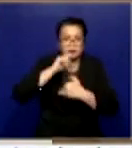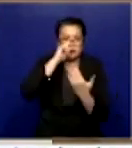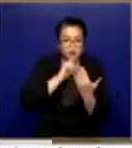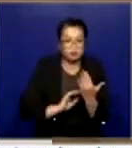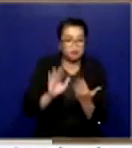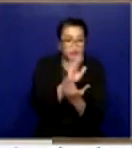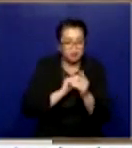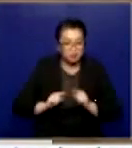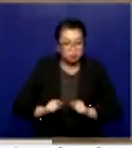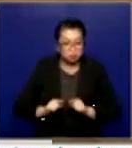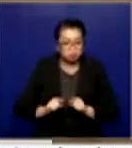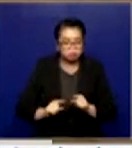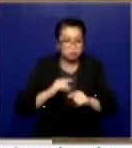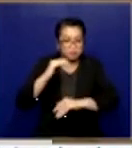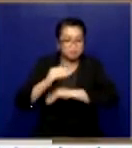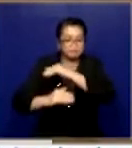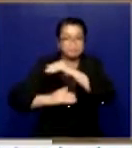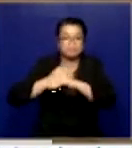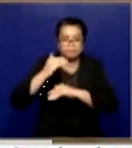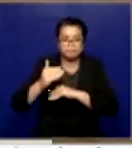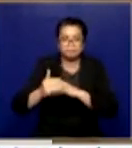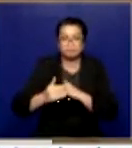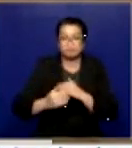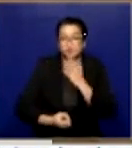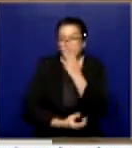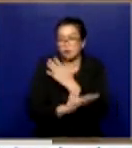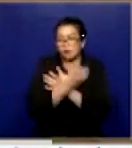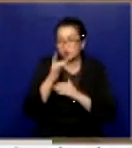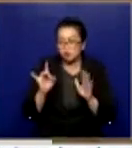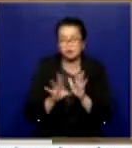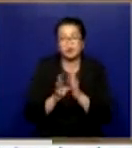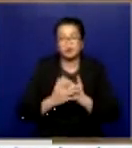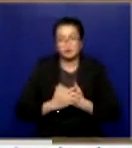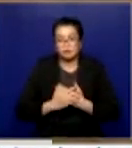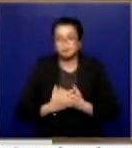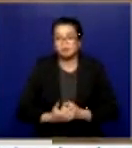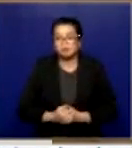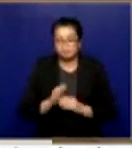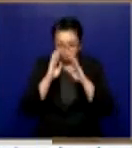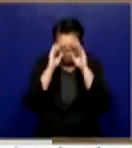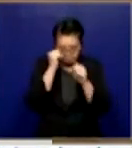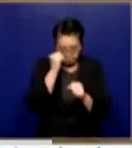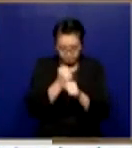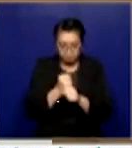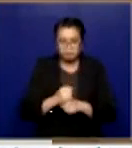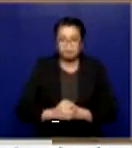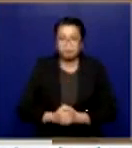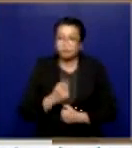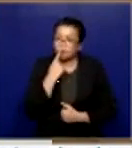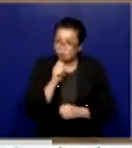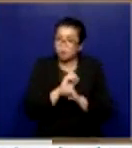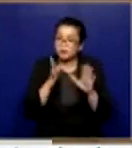ให้เดินต่อไปจนกว่าจะไม่มีโอกาสได้ทำคำตอบชัดไหม